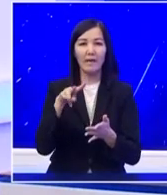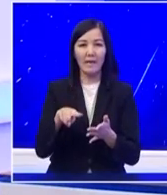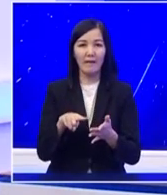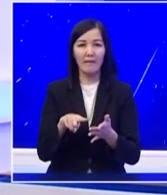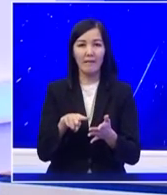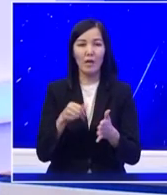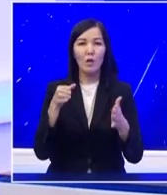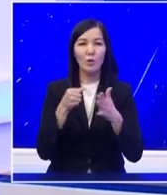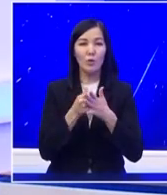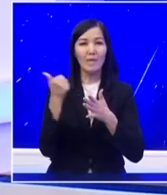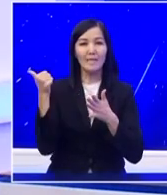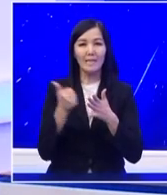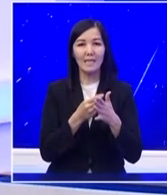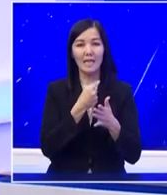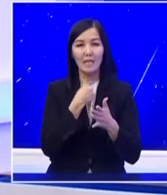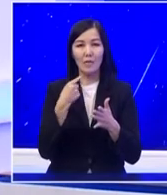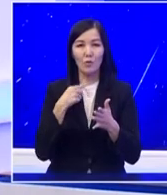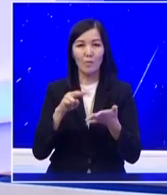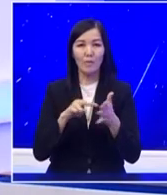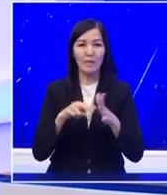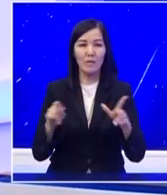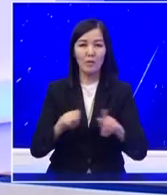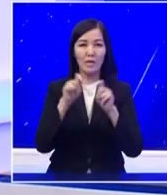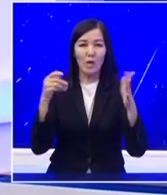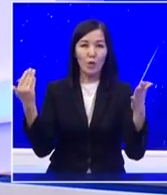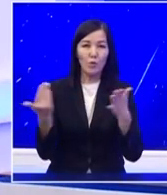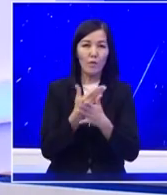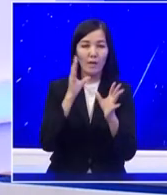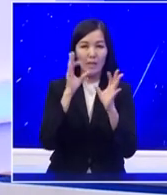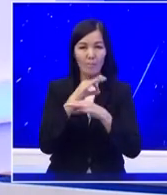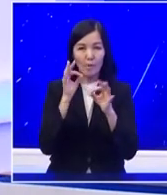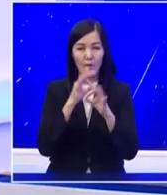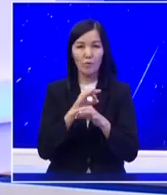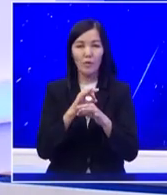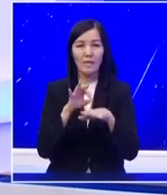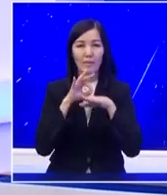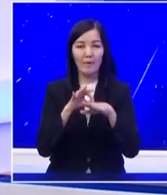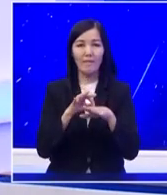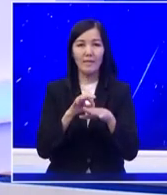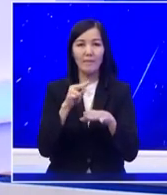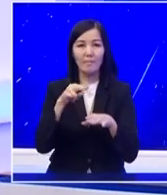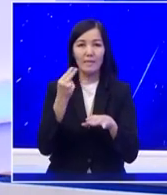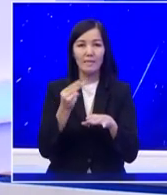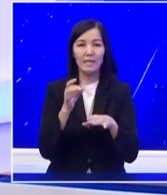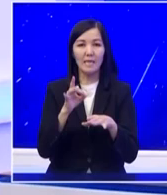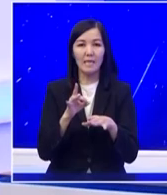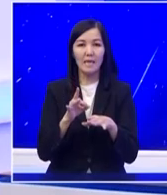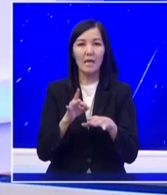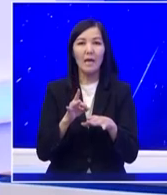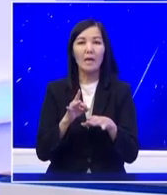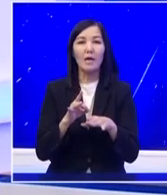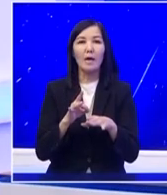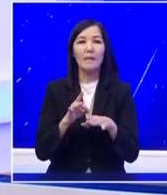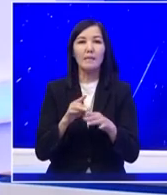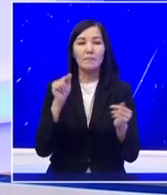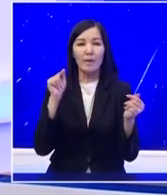того, до конца недели в Талдыкургане планируется открытие новой лаборатории для проведения ПЦР-анализов. Об этих и многих других мерах в